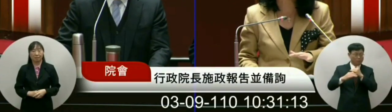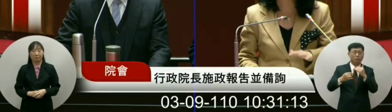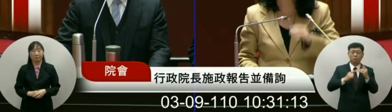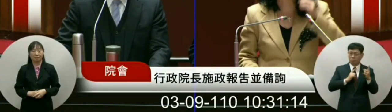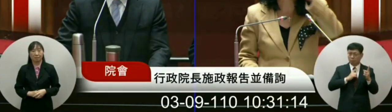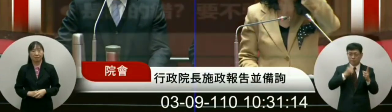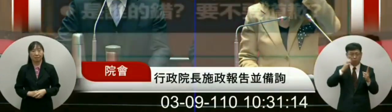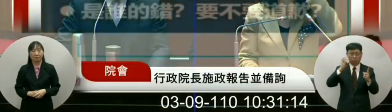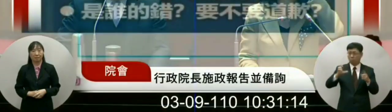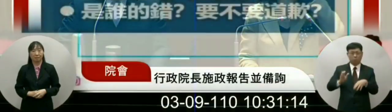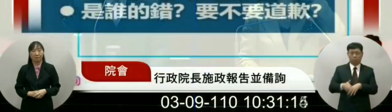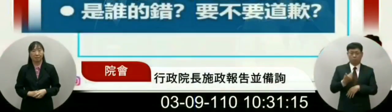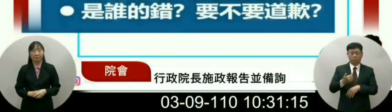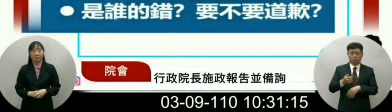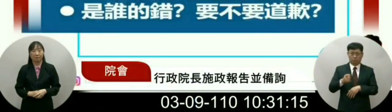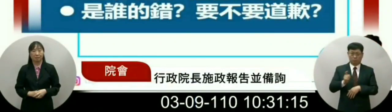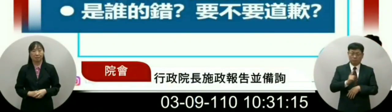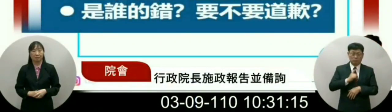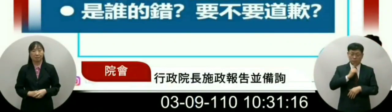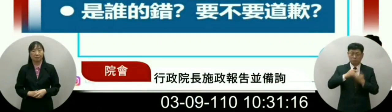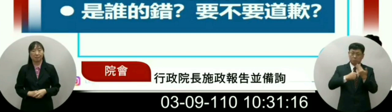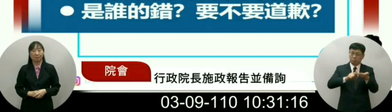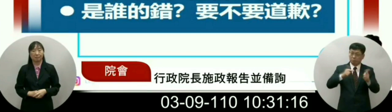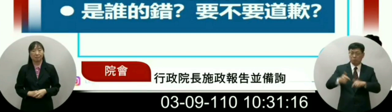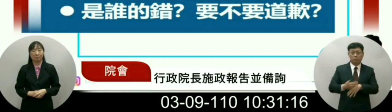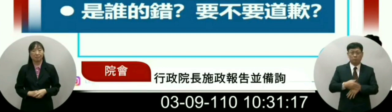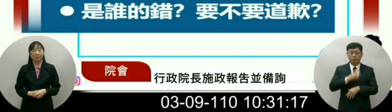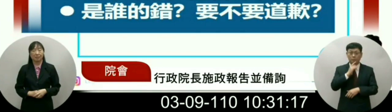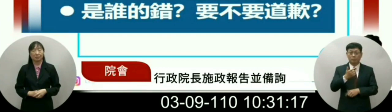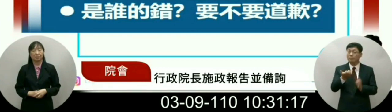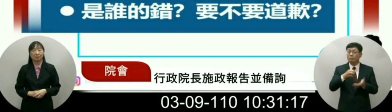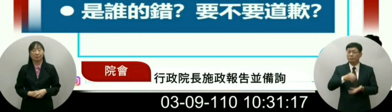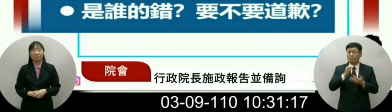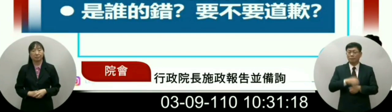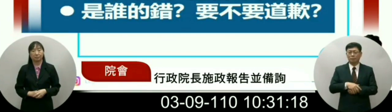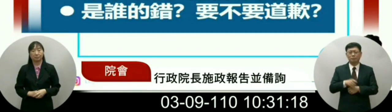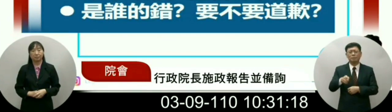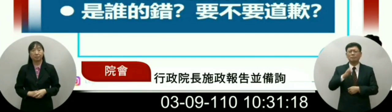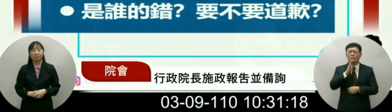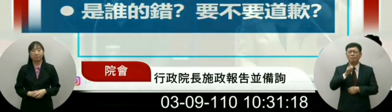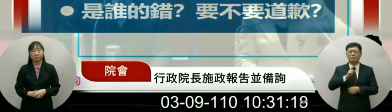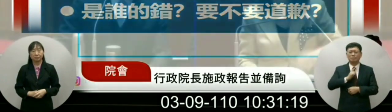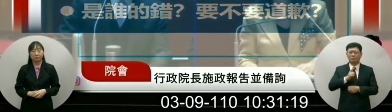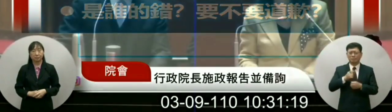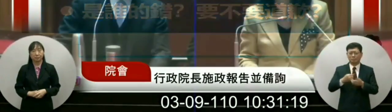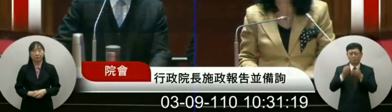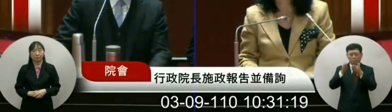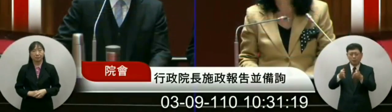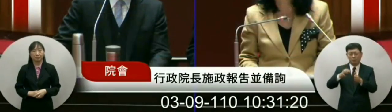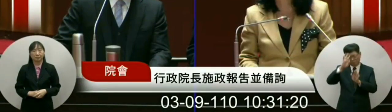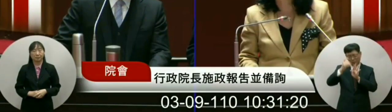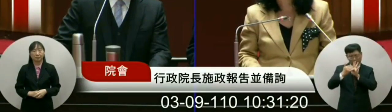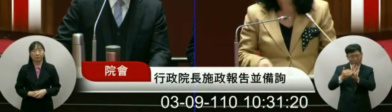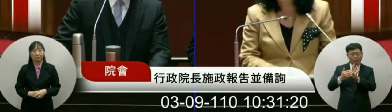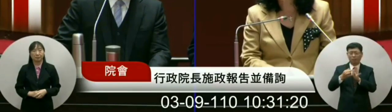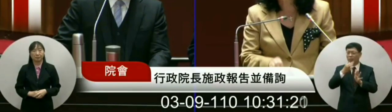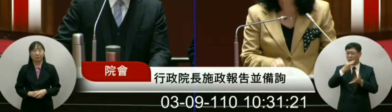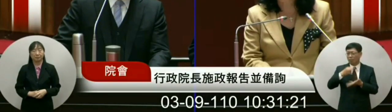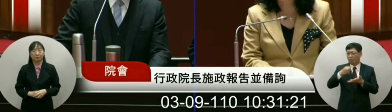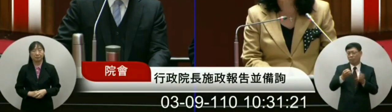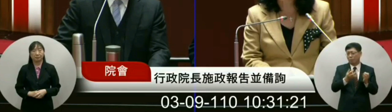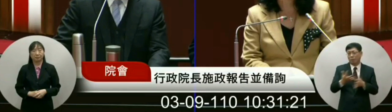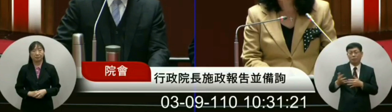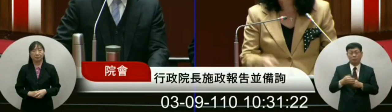有任何的歧视，不会有任何双标的情形嘛，对不对？你刚刚您提到他只是因为单纯因为防疫的顾虑，所